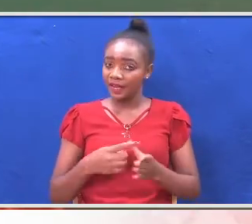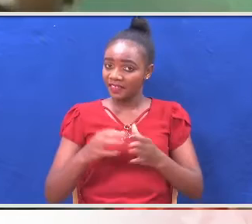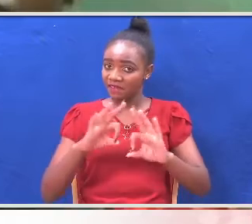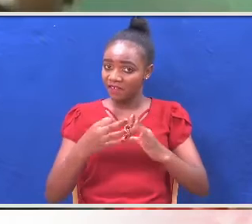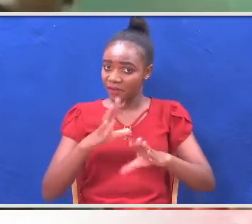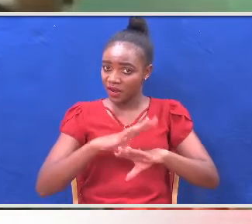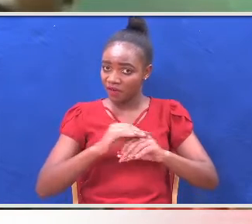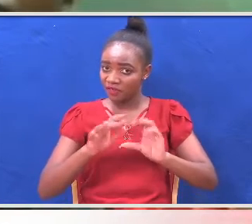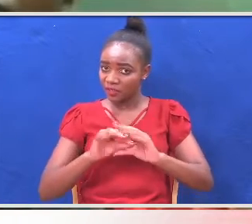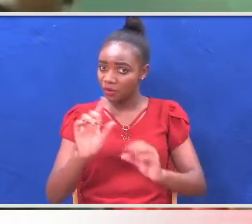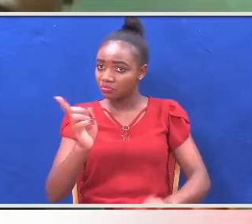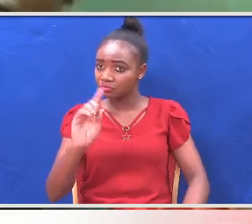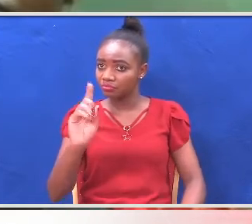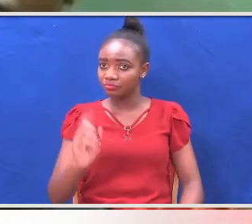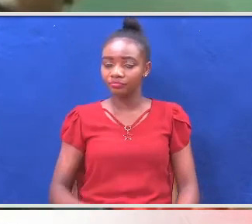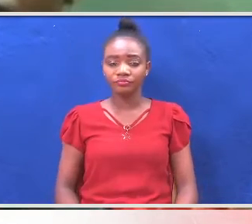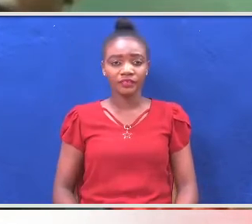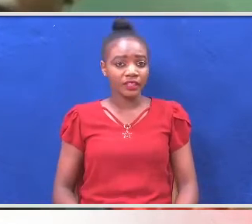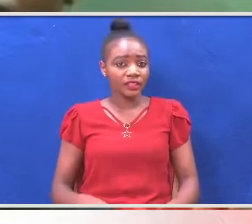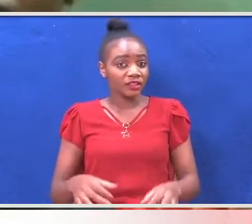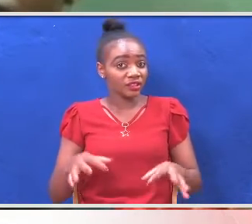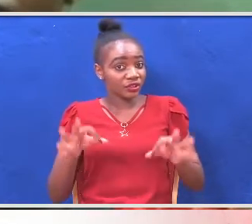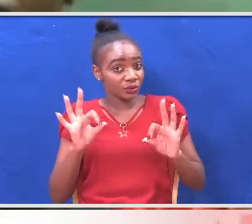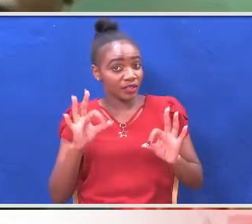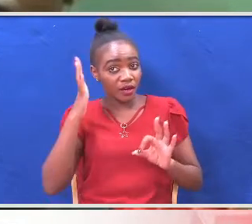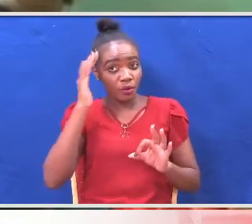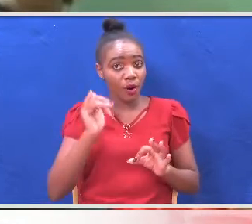hiyo. Shocking kwamba kwa Kiafrika